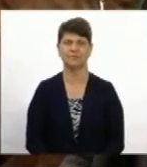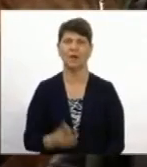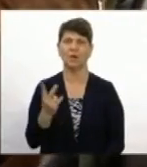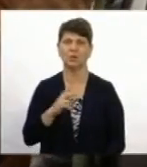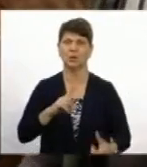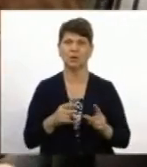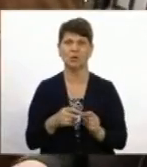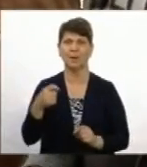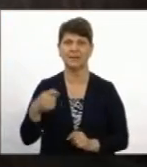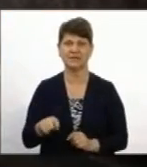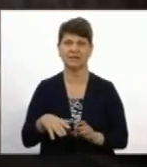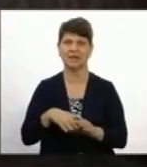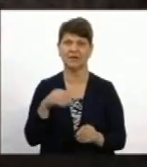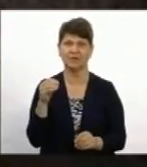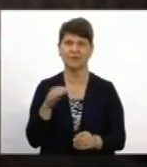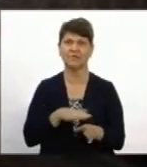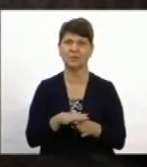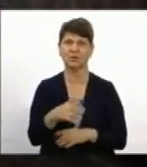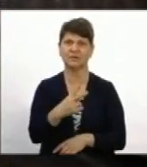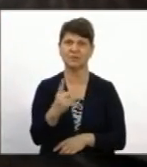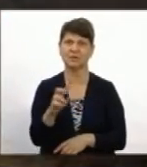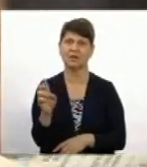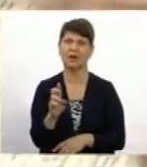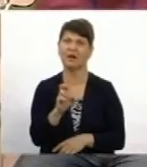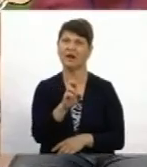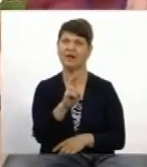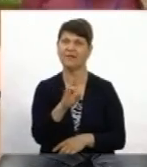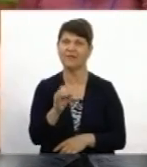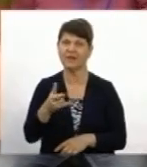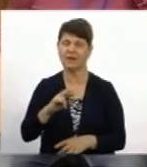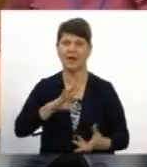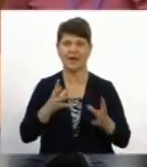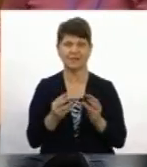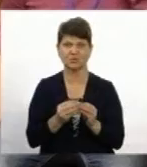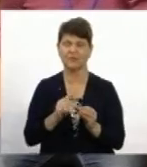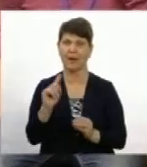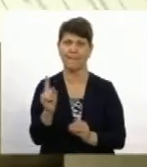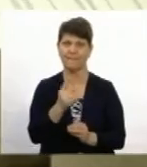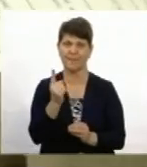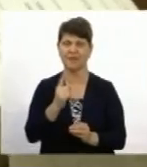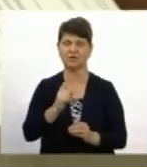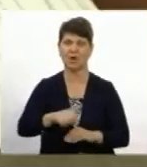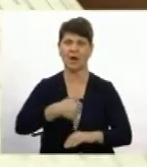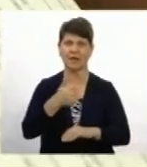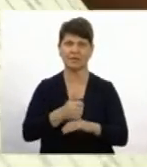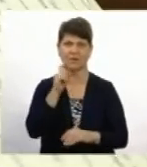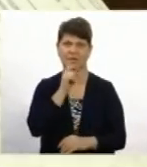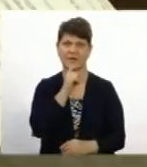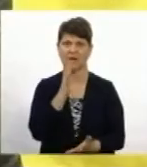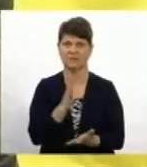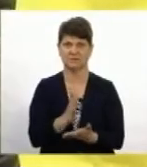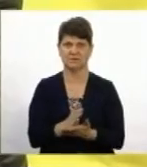тур президентських виборів відбудеться 21 квітня. За результатами першого лідерами перегонів на Вінниччині